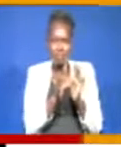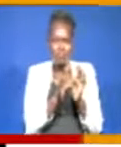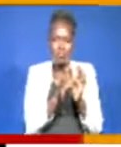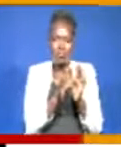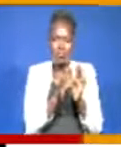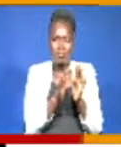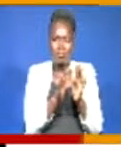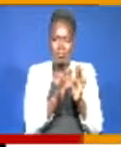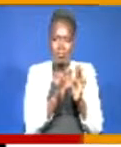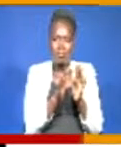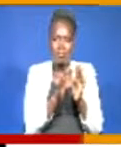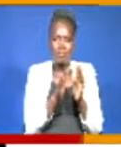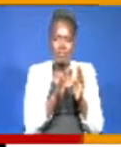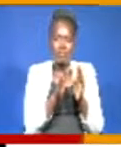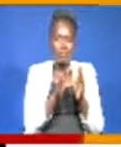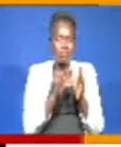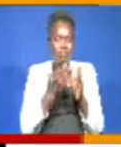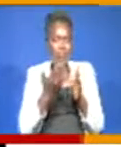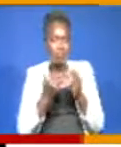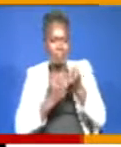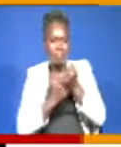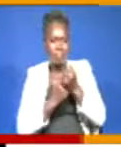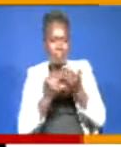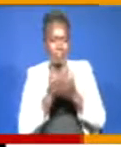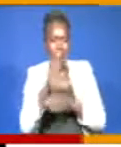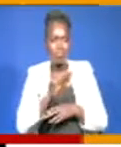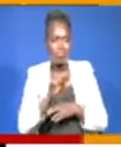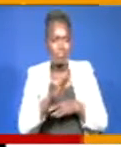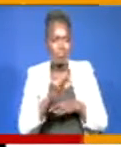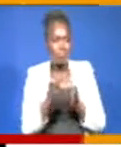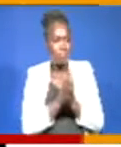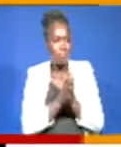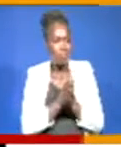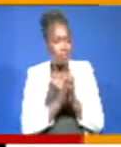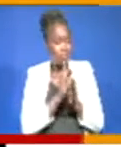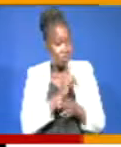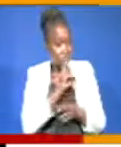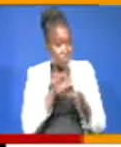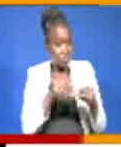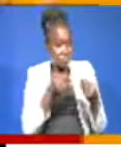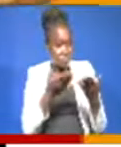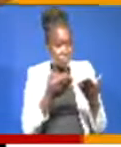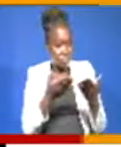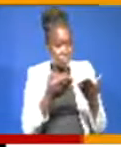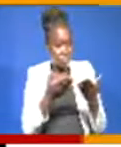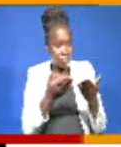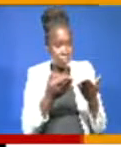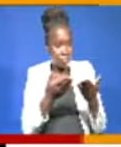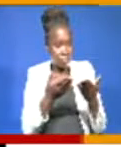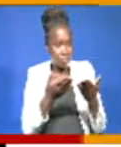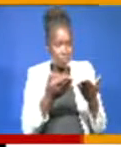inaonekana kusogezea hali fulani. Je, unahisi kuna tahadhari zilitolewa kwa kuwa kuna ujio ama